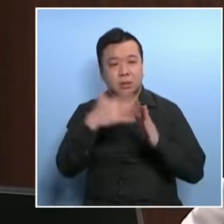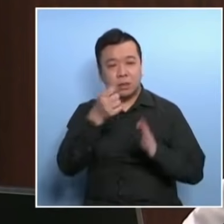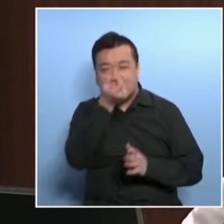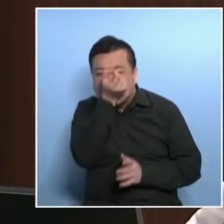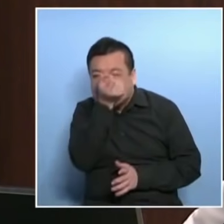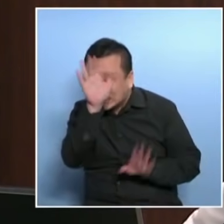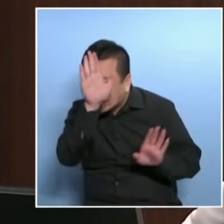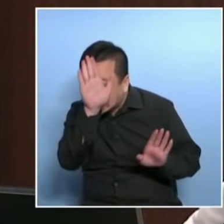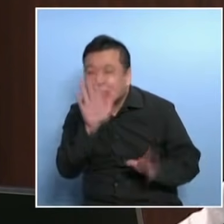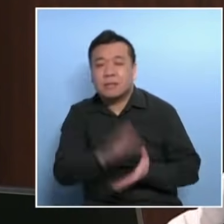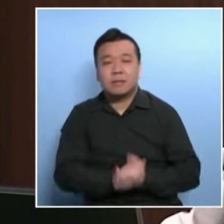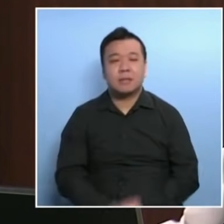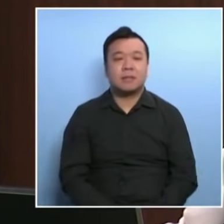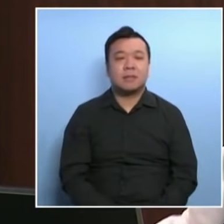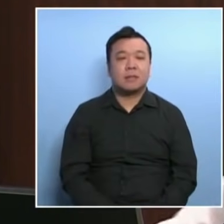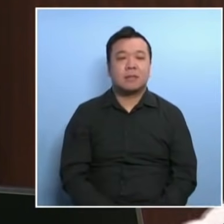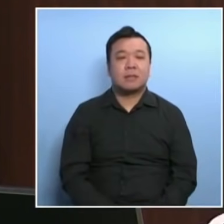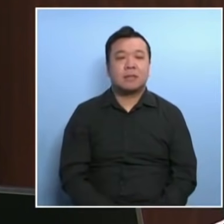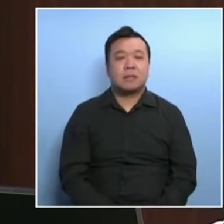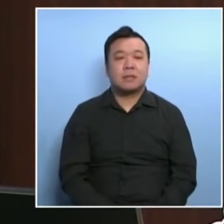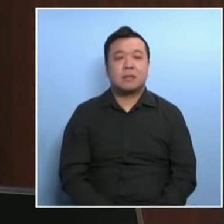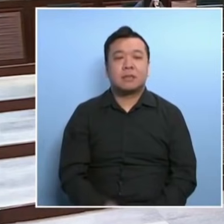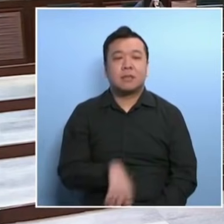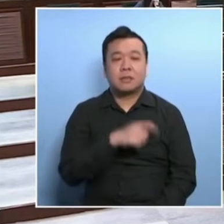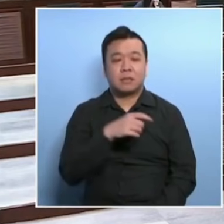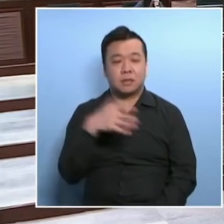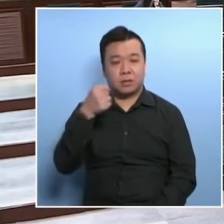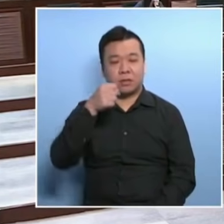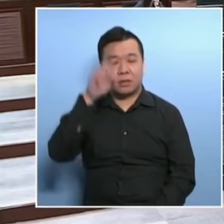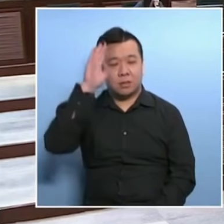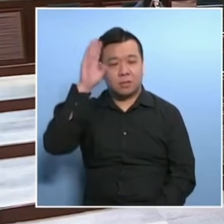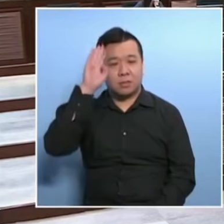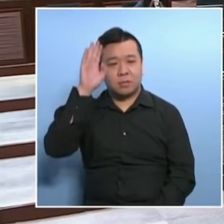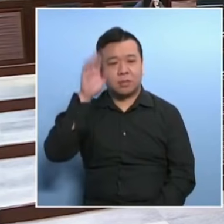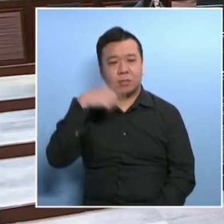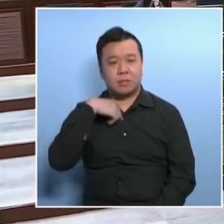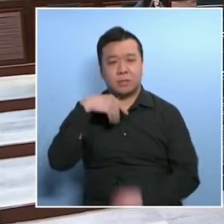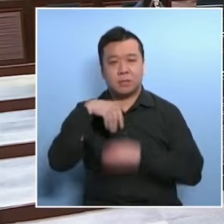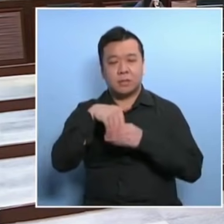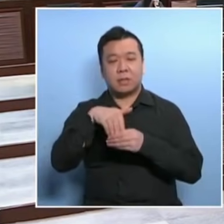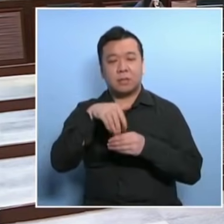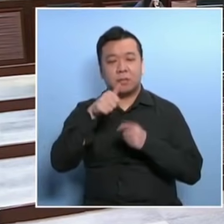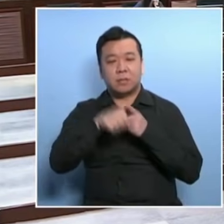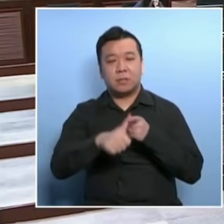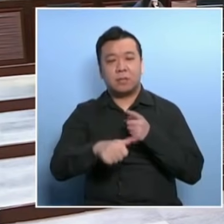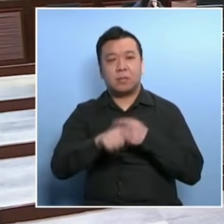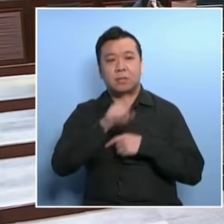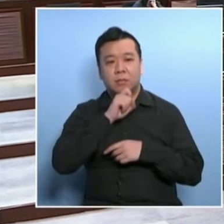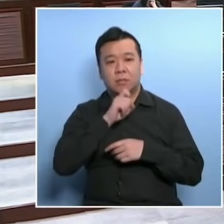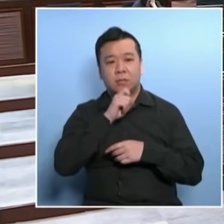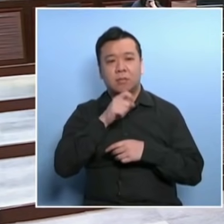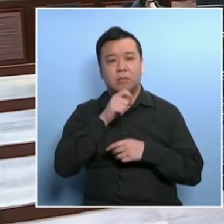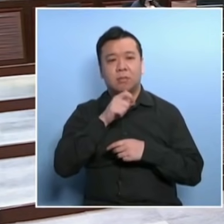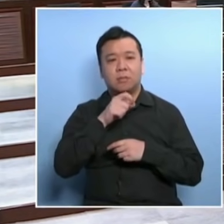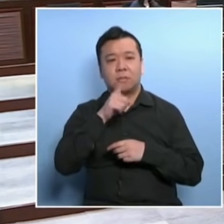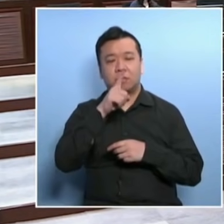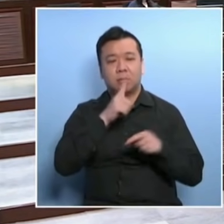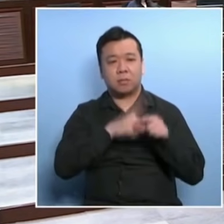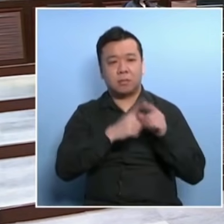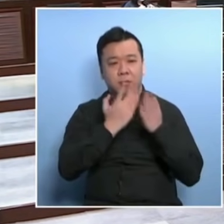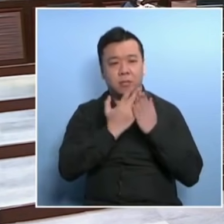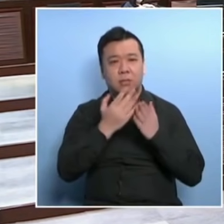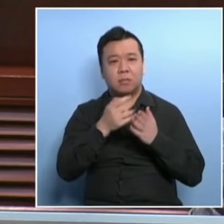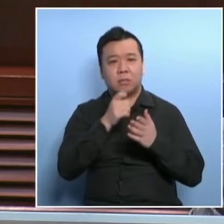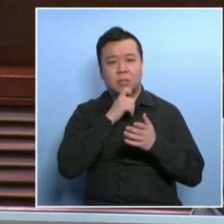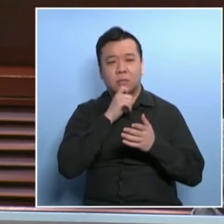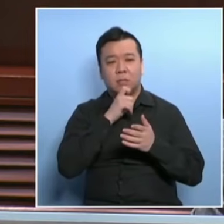就係啦，好。 主席，我先申報，我係有一個 Diploma of Education，